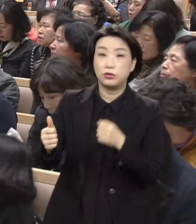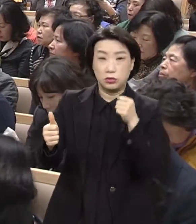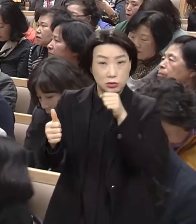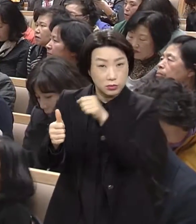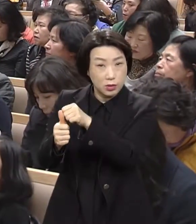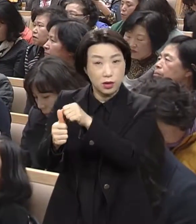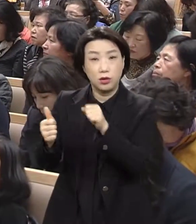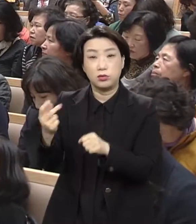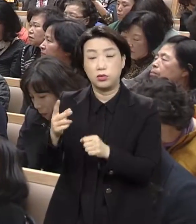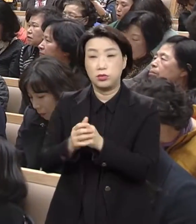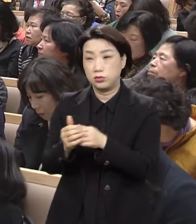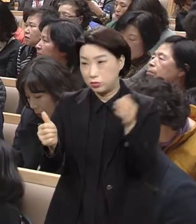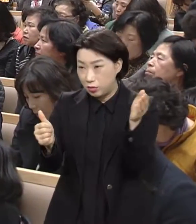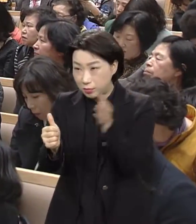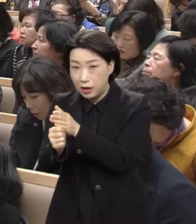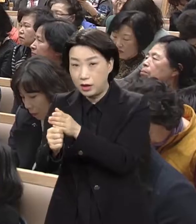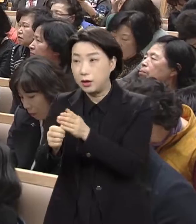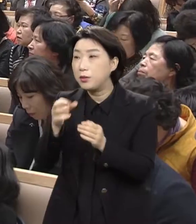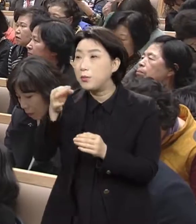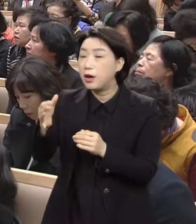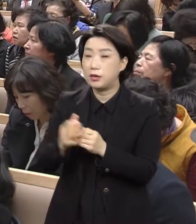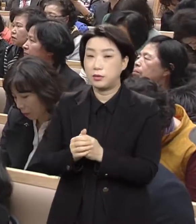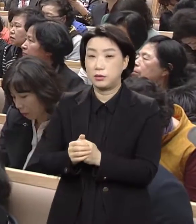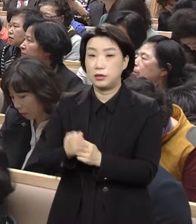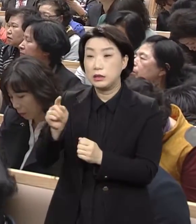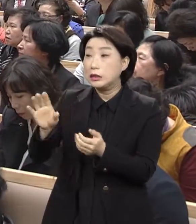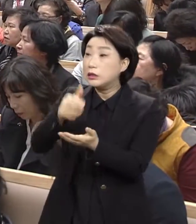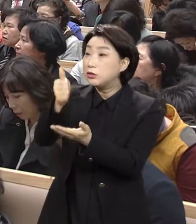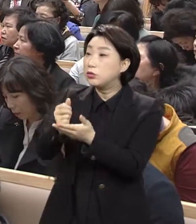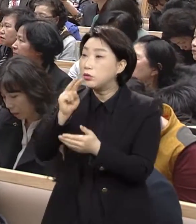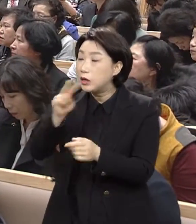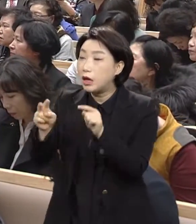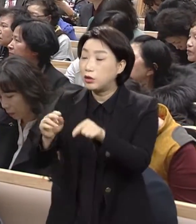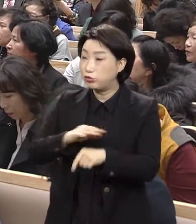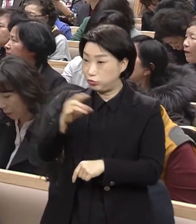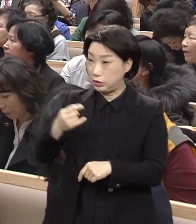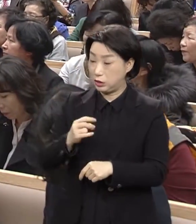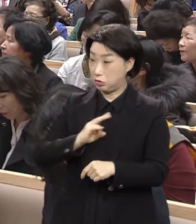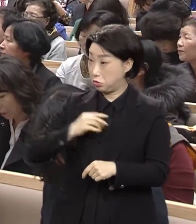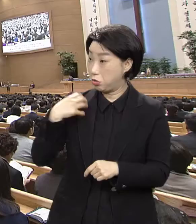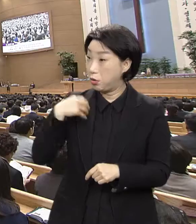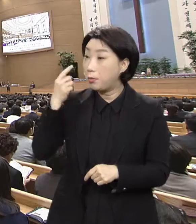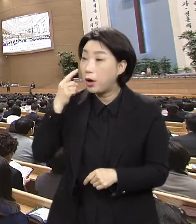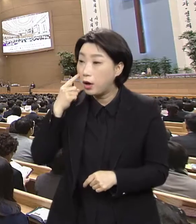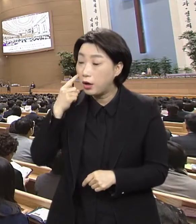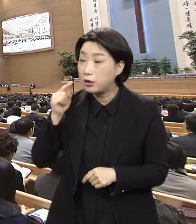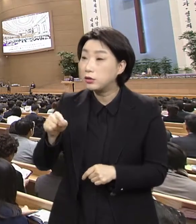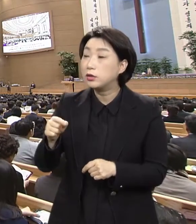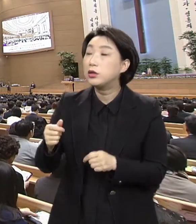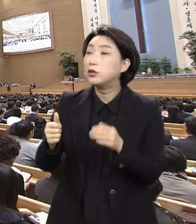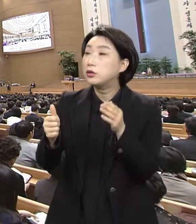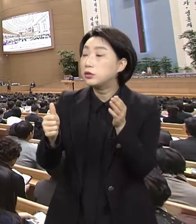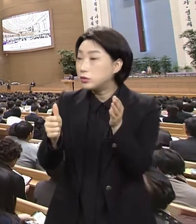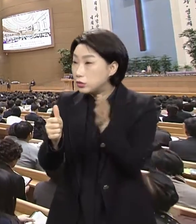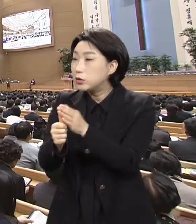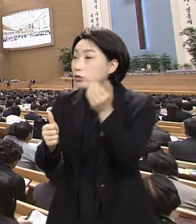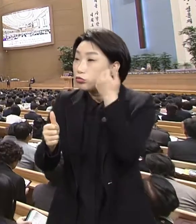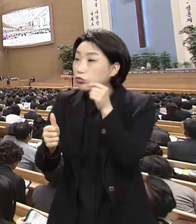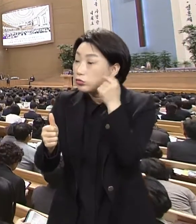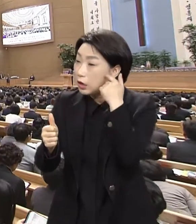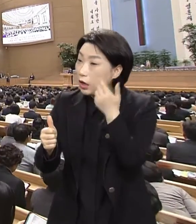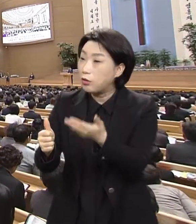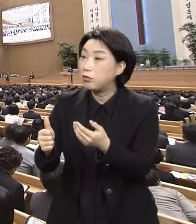치고 혹은 손바닥으로 때리며 가로되 그리스도야 우리에게 선지자 노릇하라. 너를 친 자가 누구냐